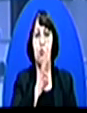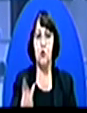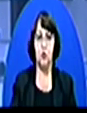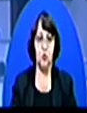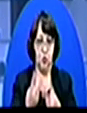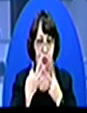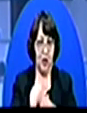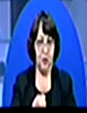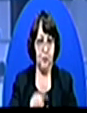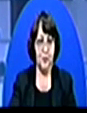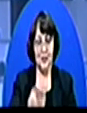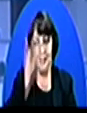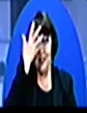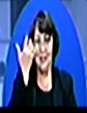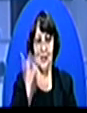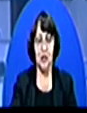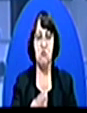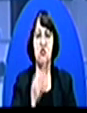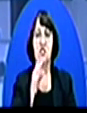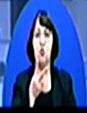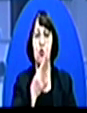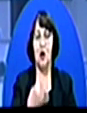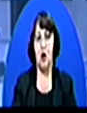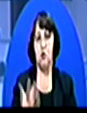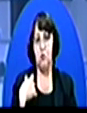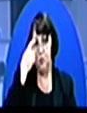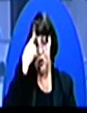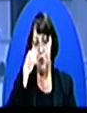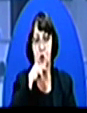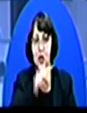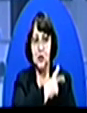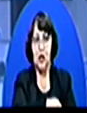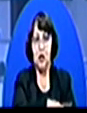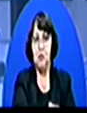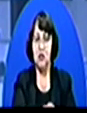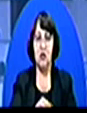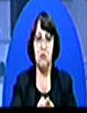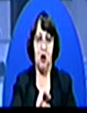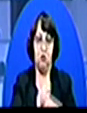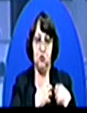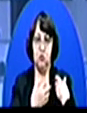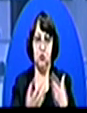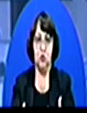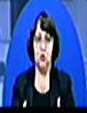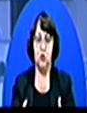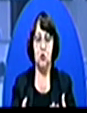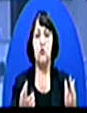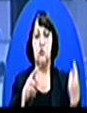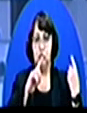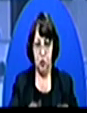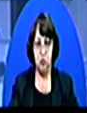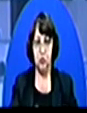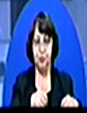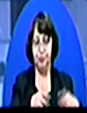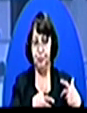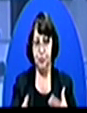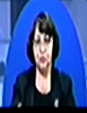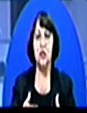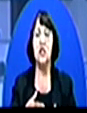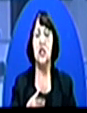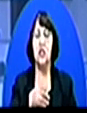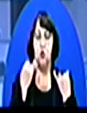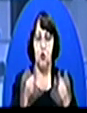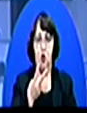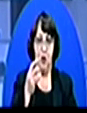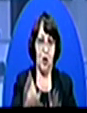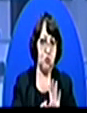Хааны чиглэлээрх засгийн газрын зарим чиг үүргийг Монголын улаан цагаан нэгийг мэлхээр гүйцэтгүүлэх хэрэг өнөөдөр хоёр тал сонголоо. Улсын хурал 2016 онд